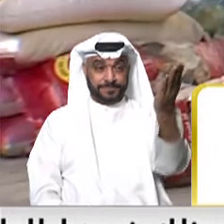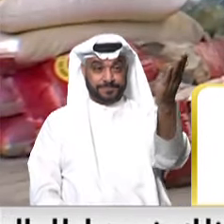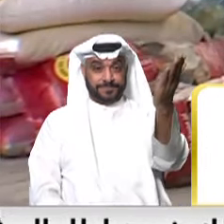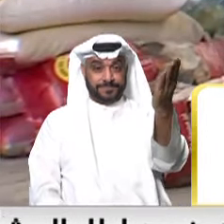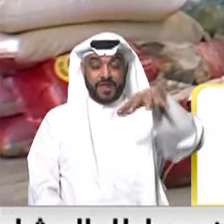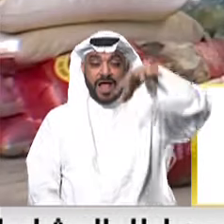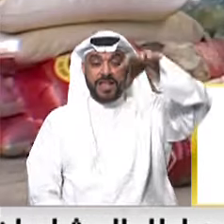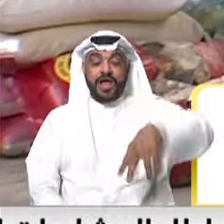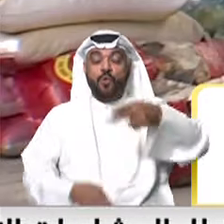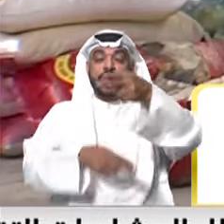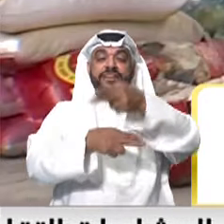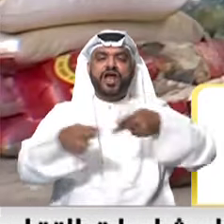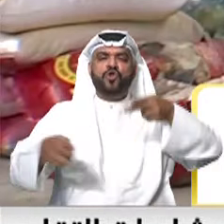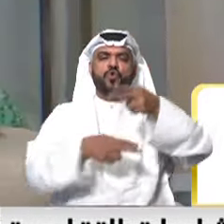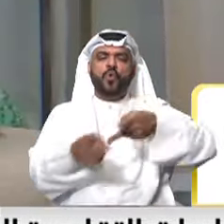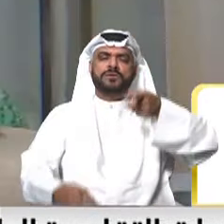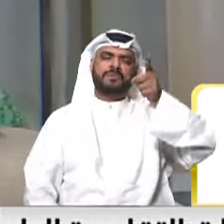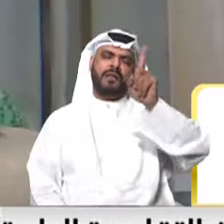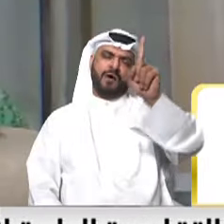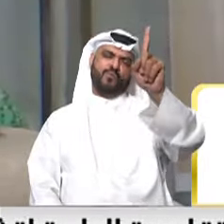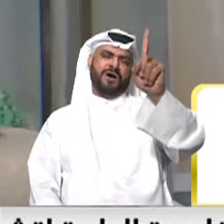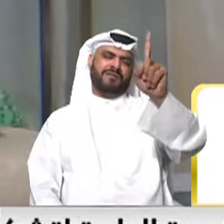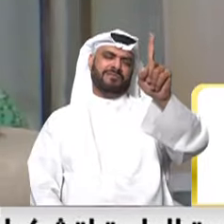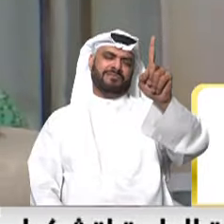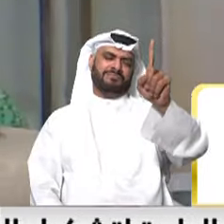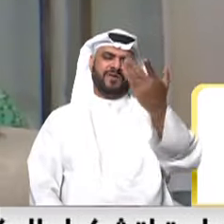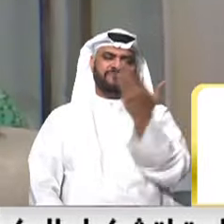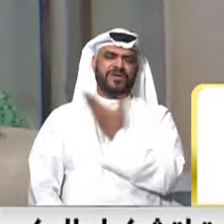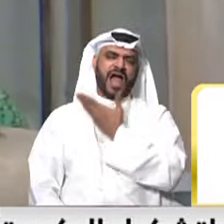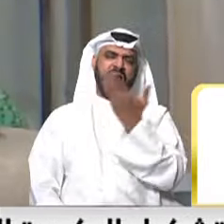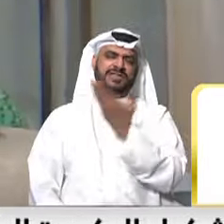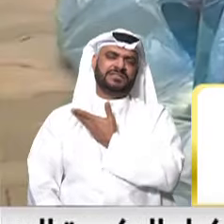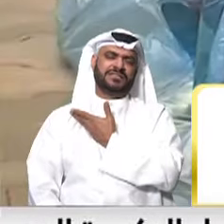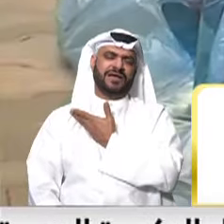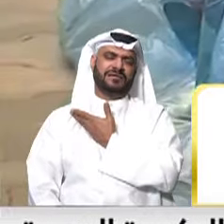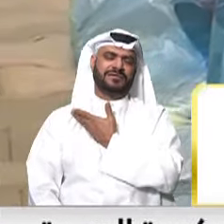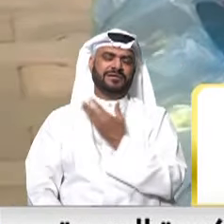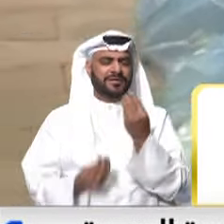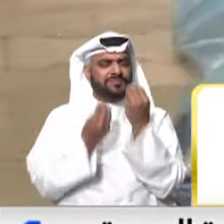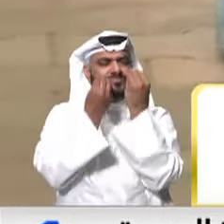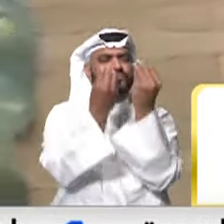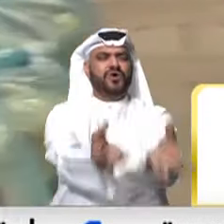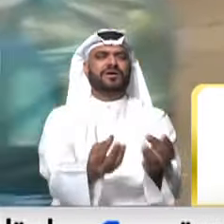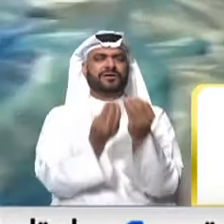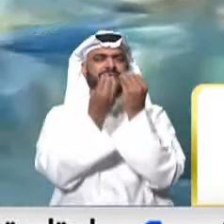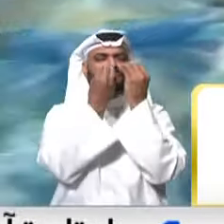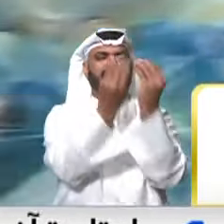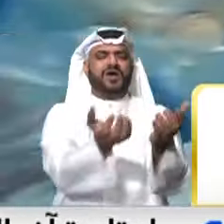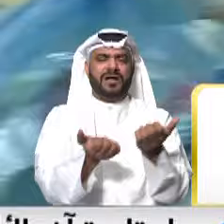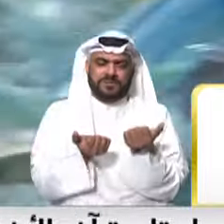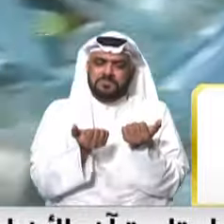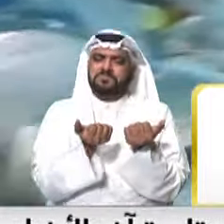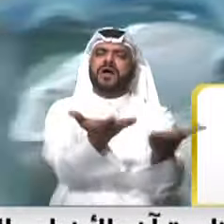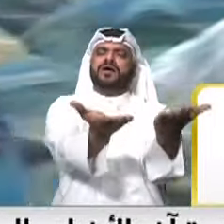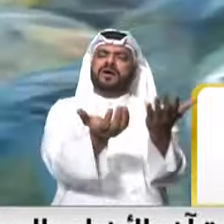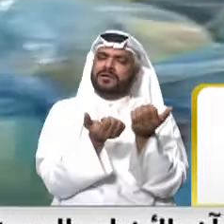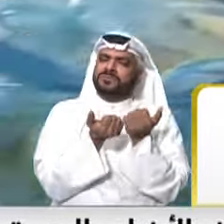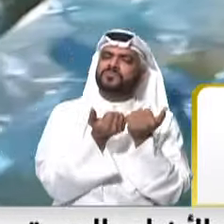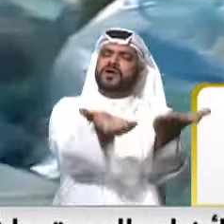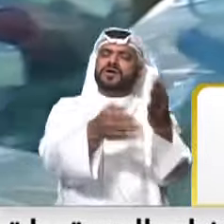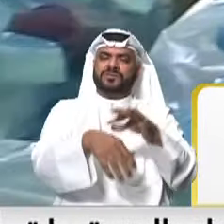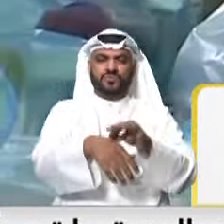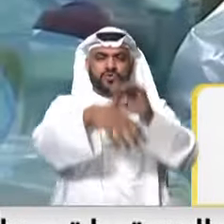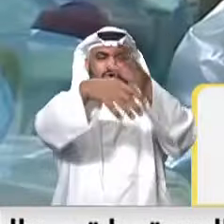تتصدر دولة الكويت المشهد الإنساني في قطاع غزة الجريح، حيث تتواصل الجهود الإغاثية